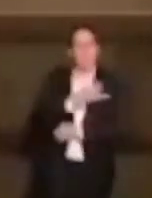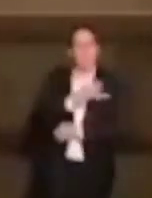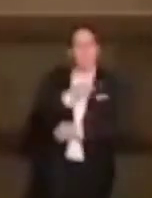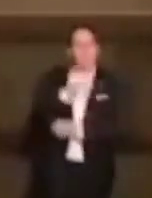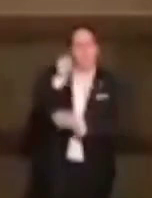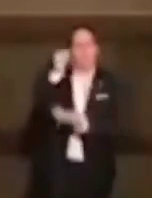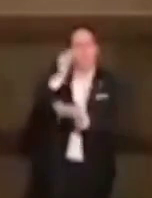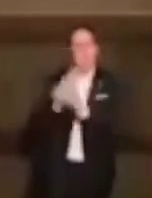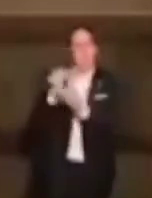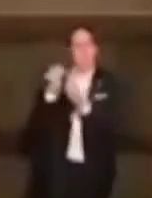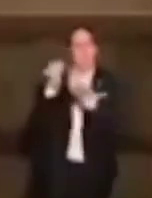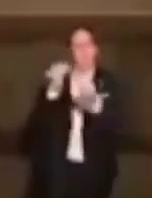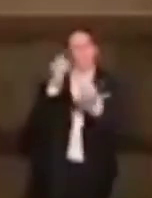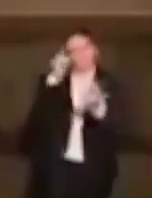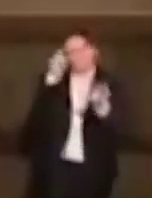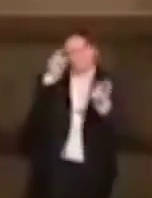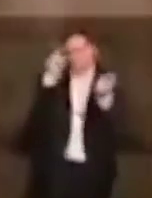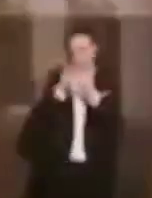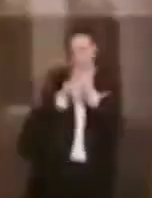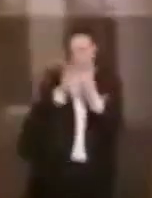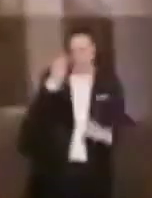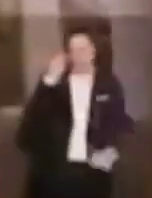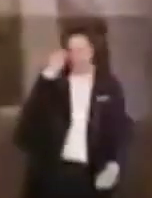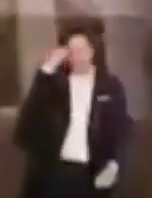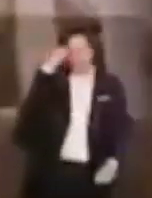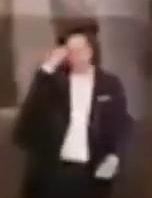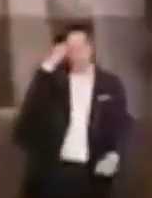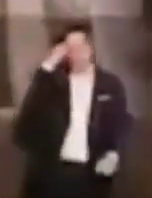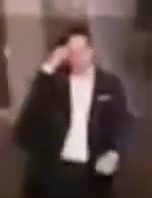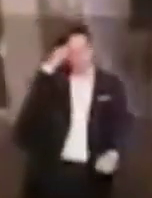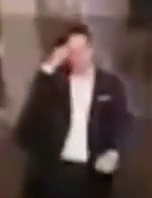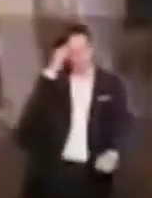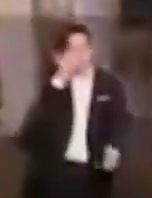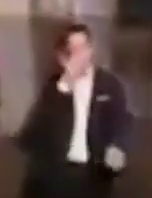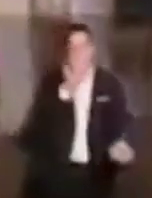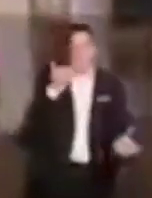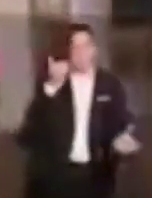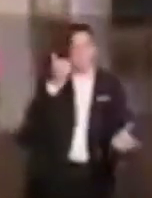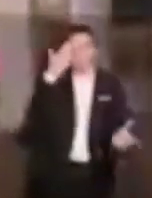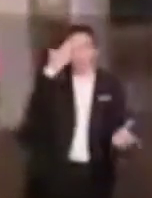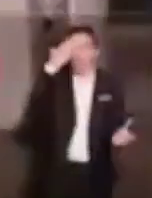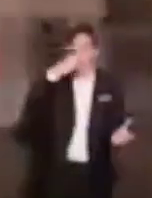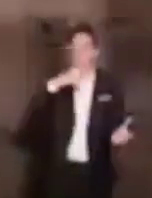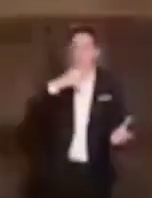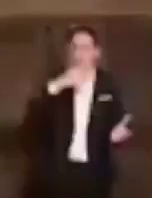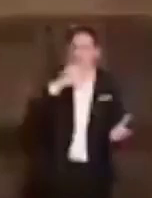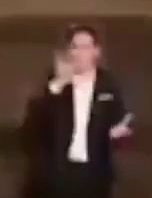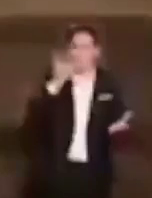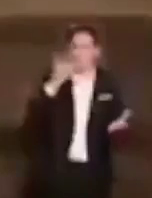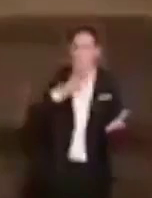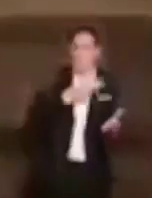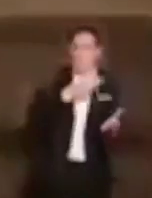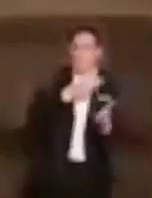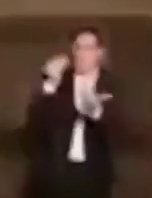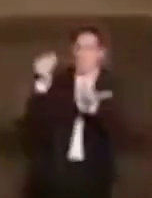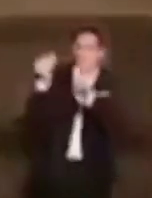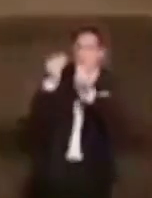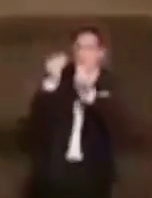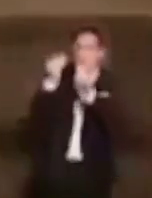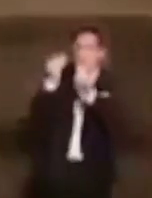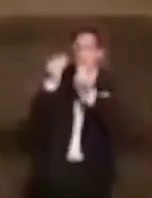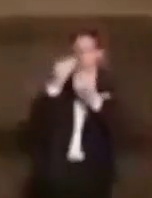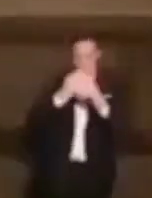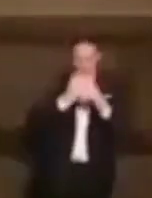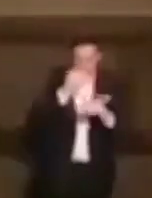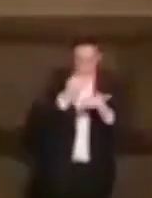اید. آیا شما فردی به نام عمر ابن خطاب را تمجید و تقدیس